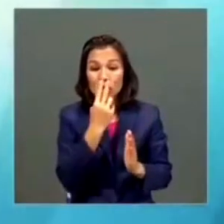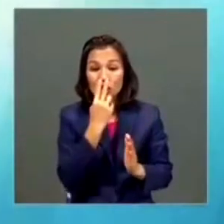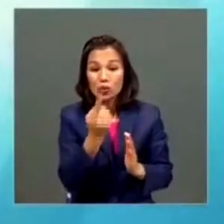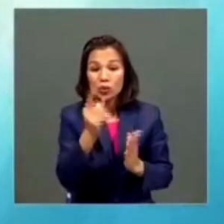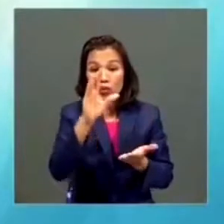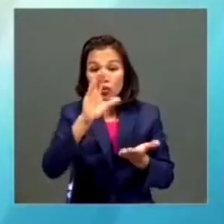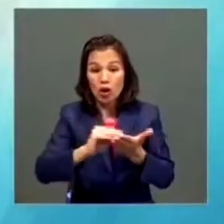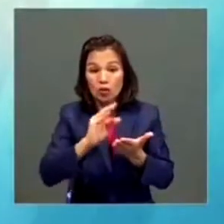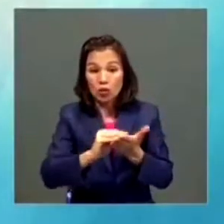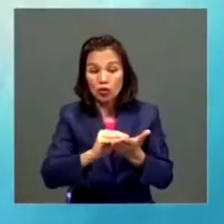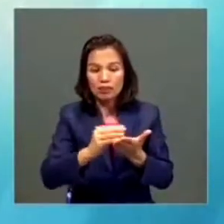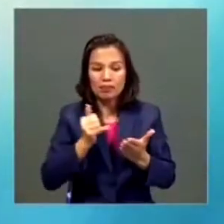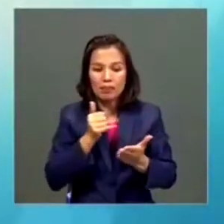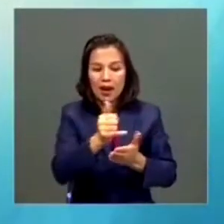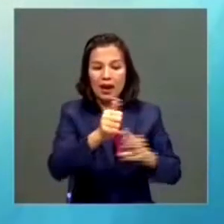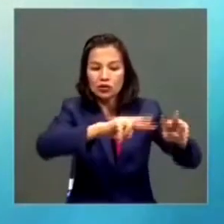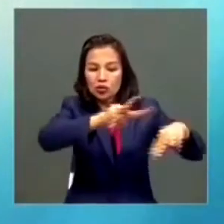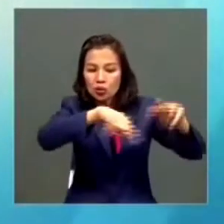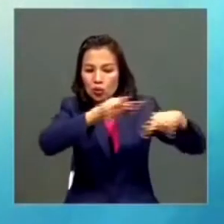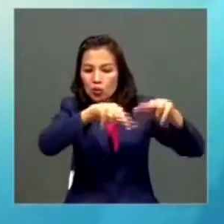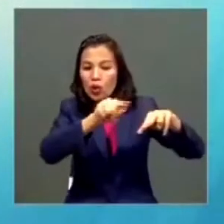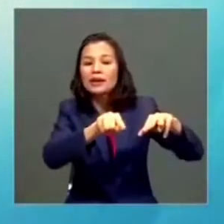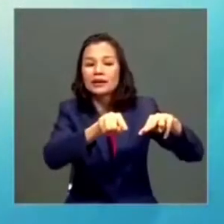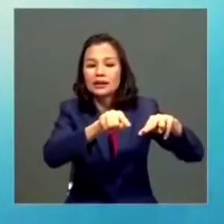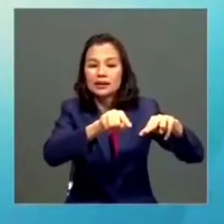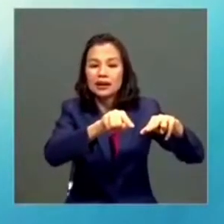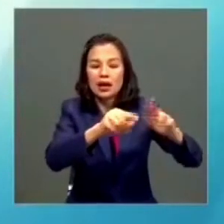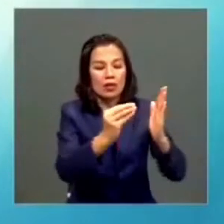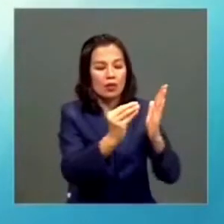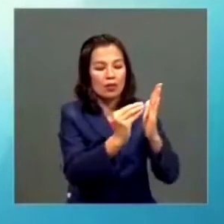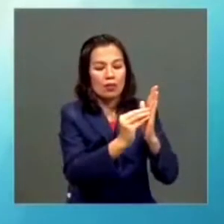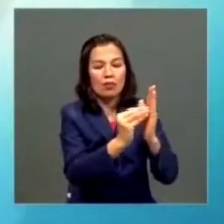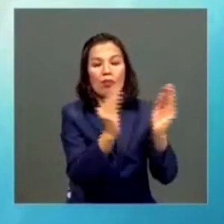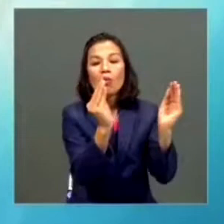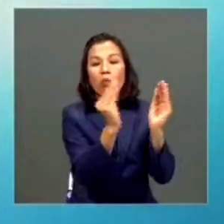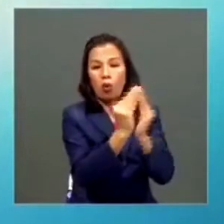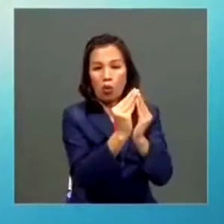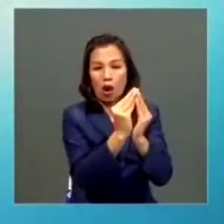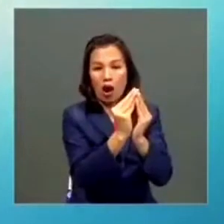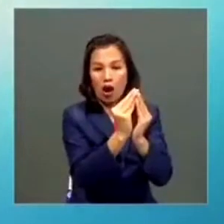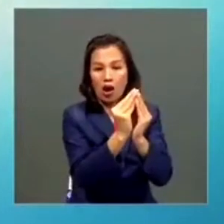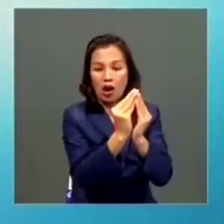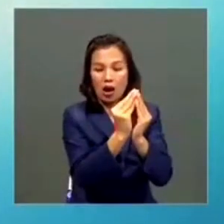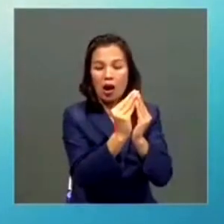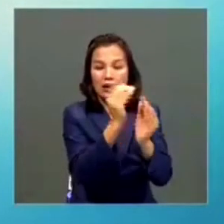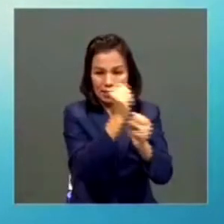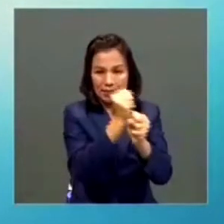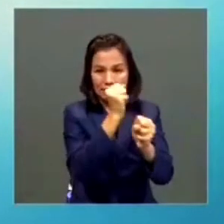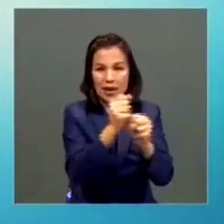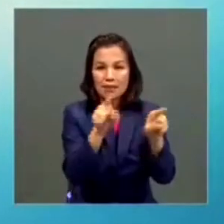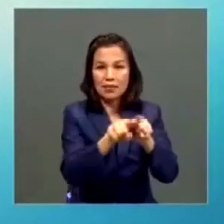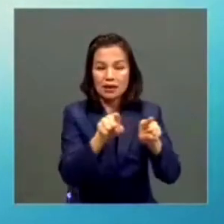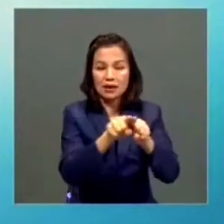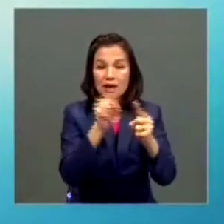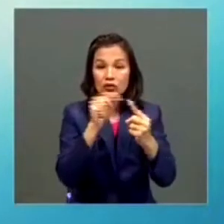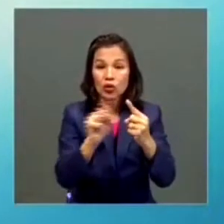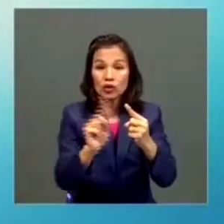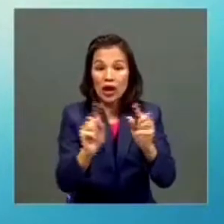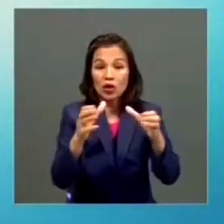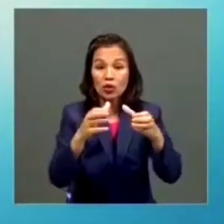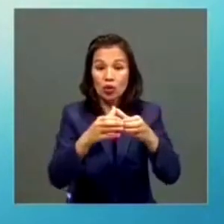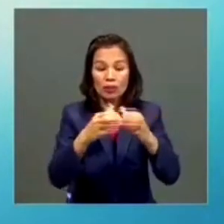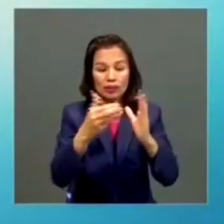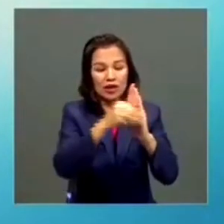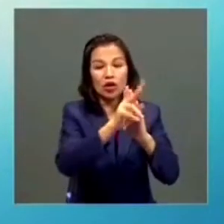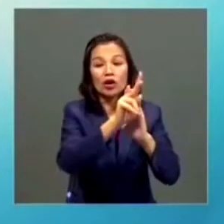วนเชิงรุกนะครับคัดกรองเชิงรุกหนองบัวลำพูก็ทำนะครับเมื่อวานนี้ผมยกตัวอย่างเขตสุขภาพที่7นะครับ